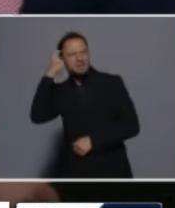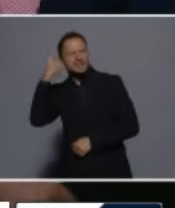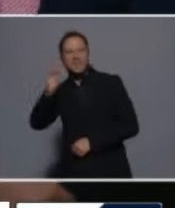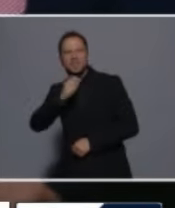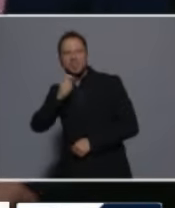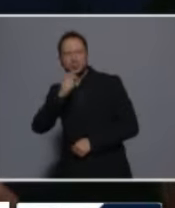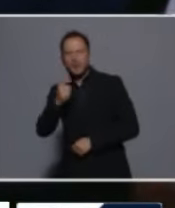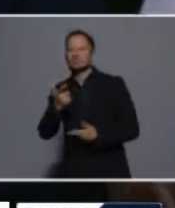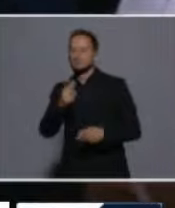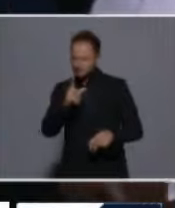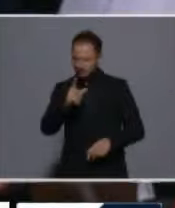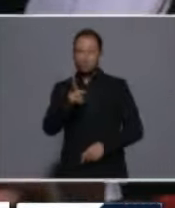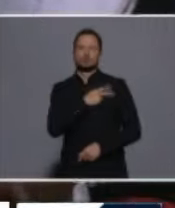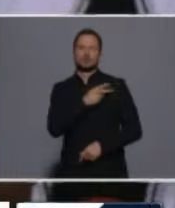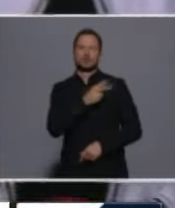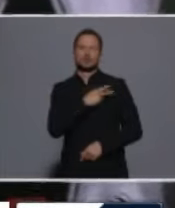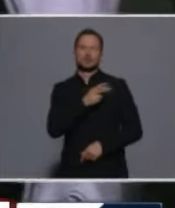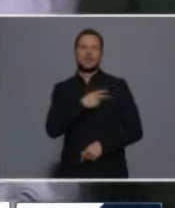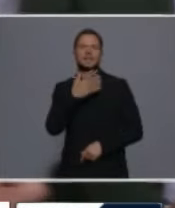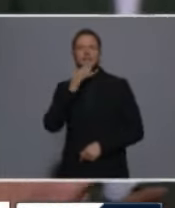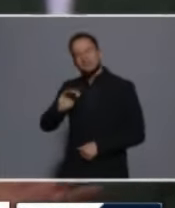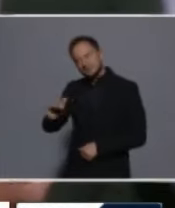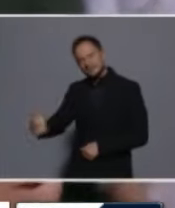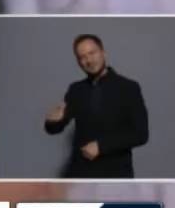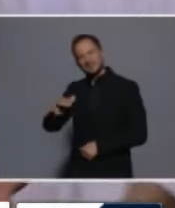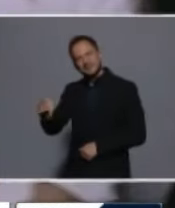Ναι, σαν τον Γιώργο αυτιά, ακροδεξιά αυτιά, εντάξει.